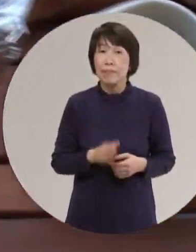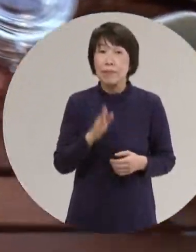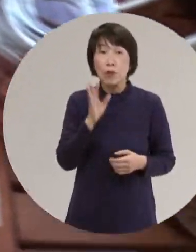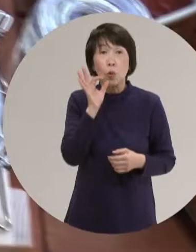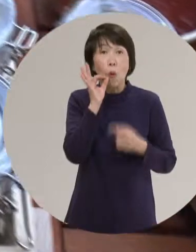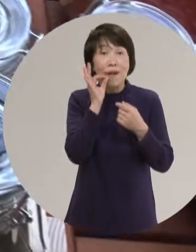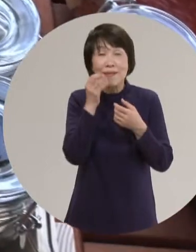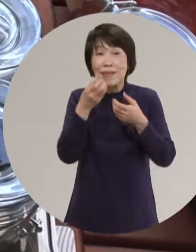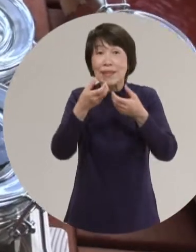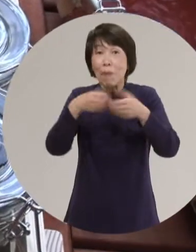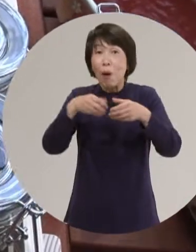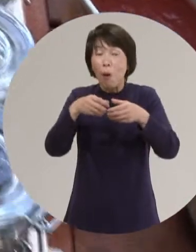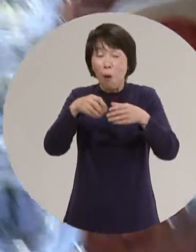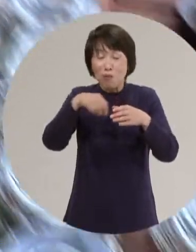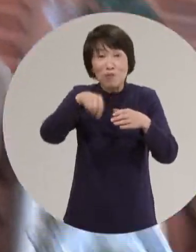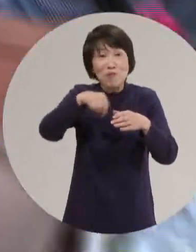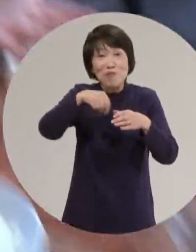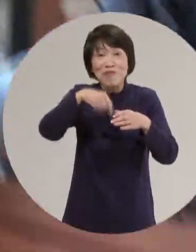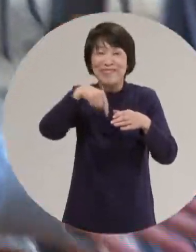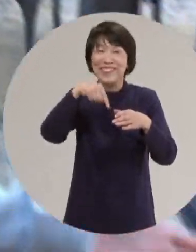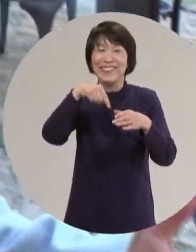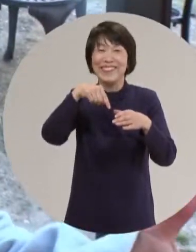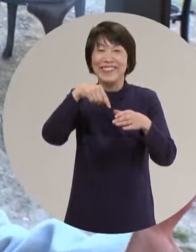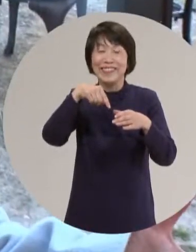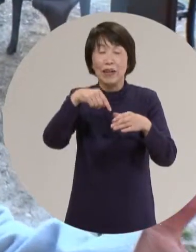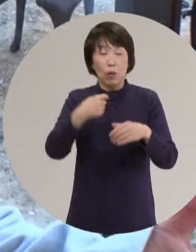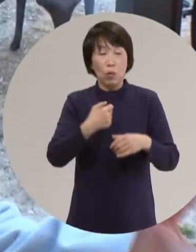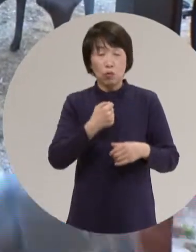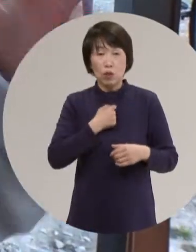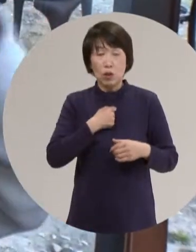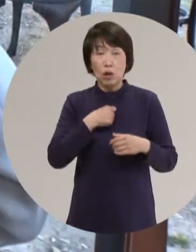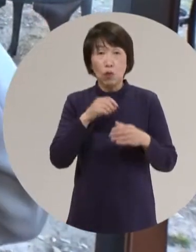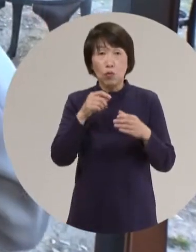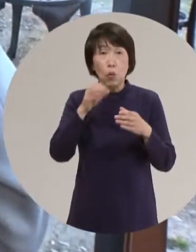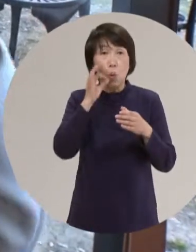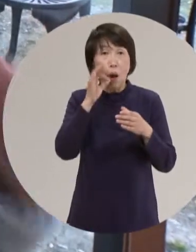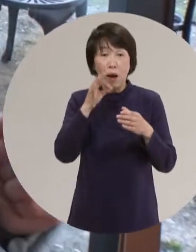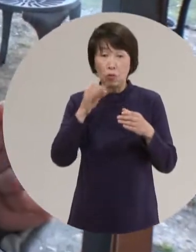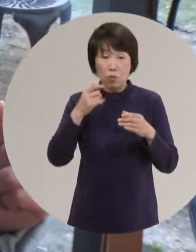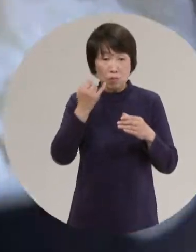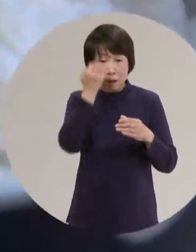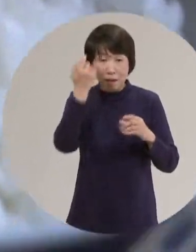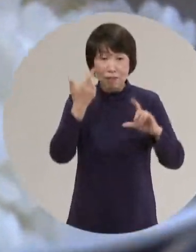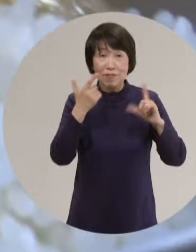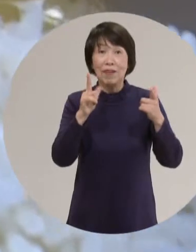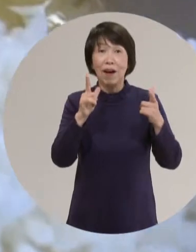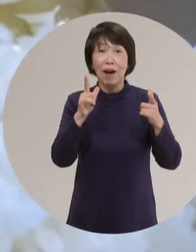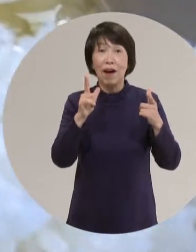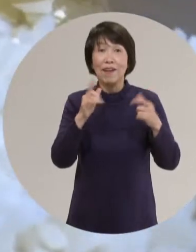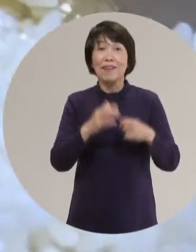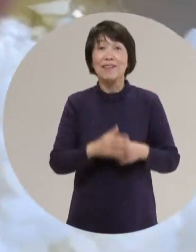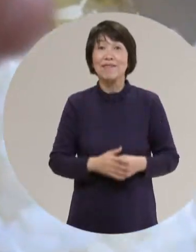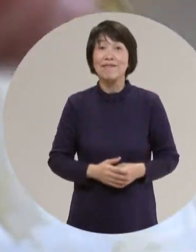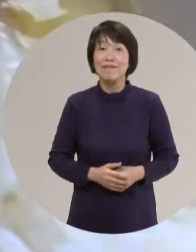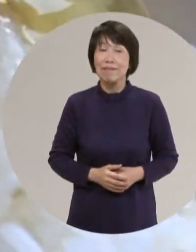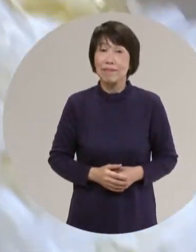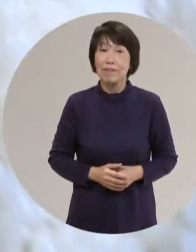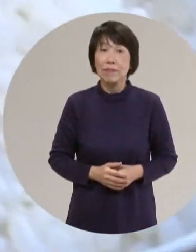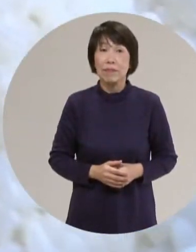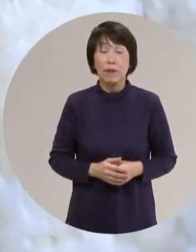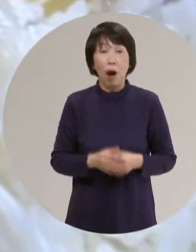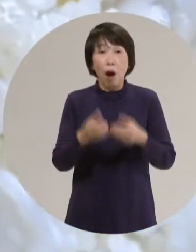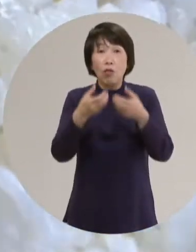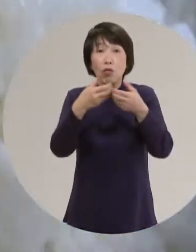けご飯ですね。 え、私が知ってる卵かけご飯とイメージ違う。おー、とろりんと言っちゃった